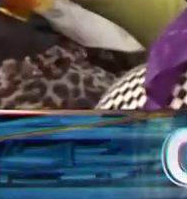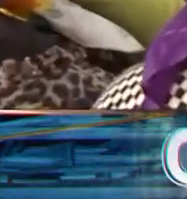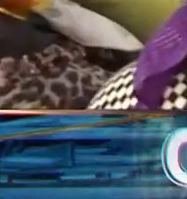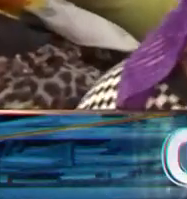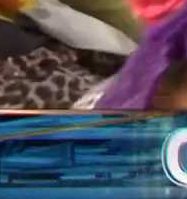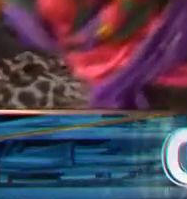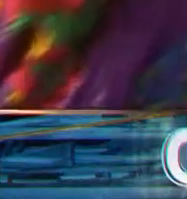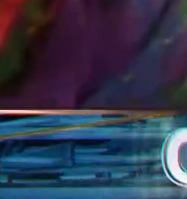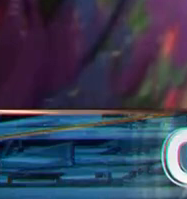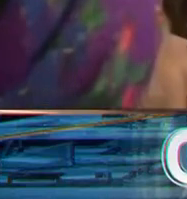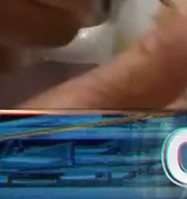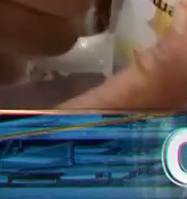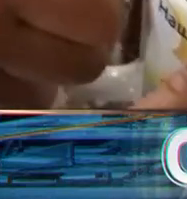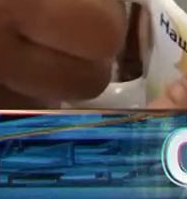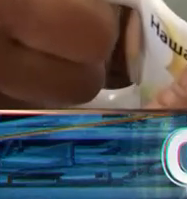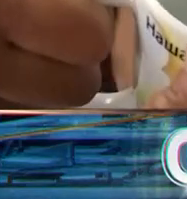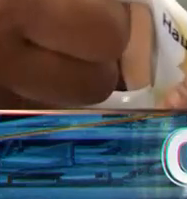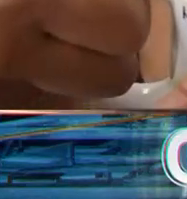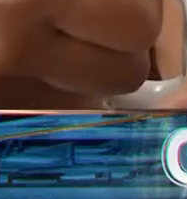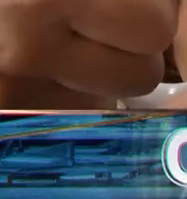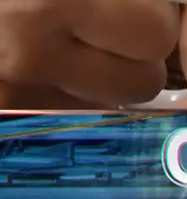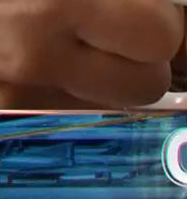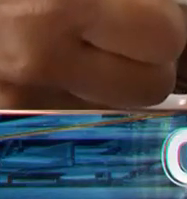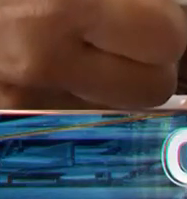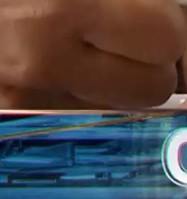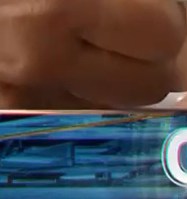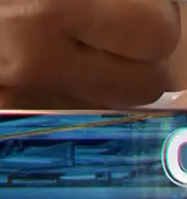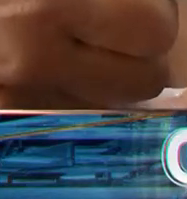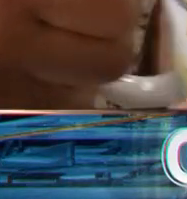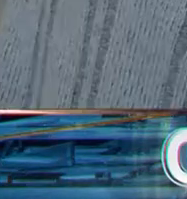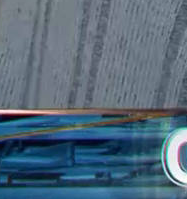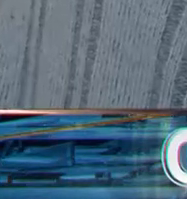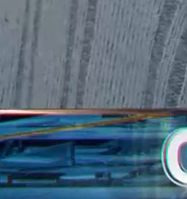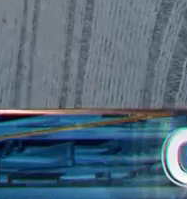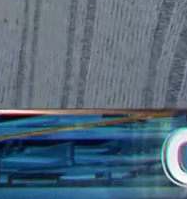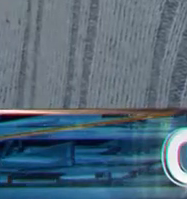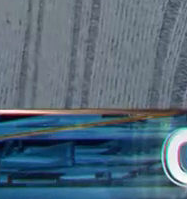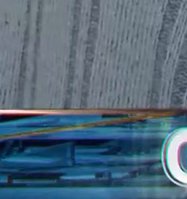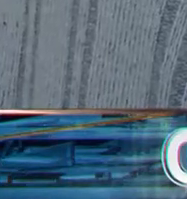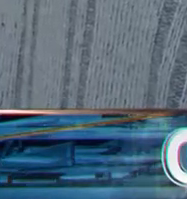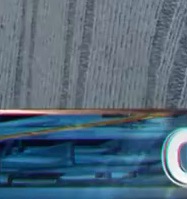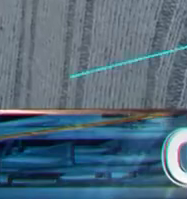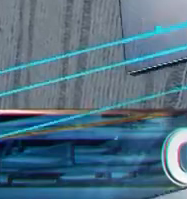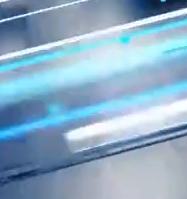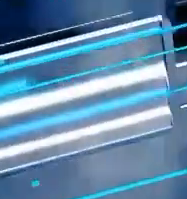Кобылье молоко как лекарство. На фоне пандемии коронавирусной инфекции невероятно вырос спрос на кумыс и